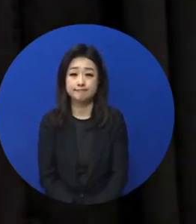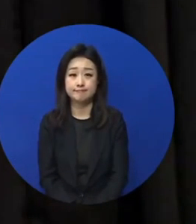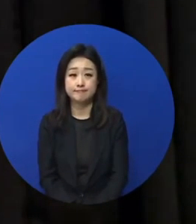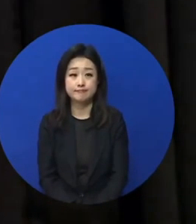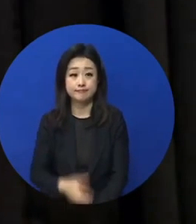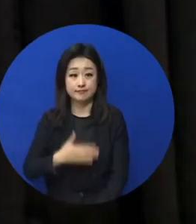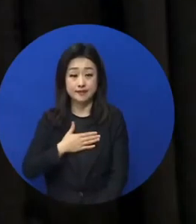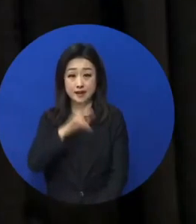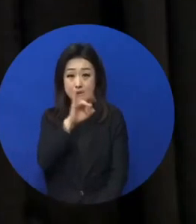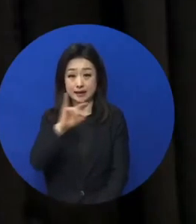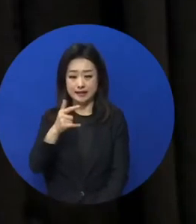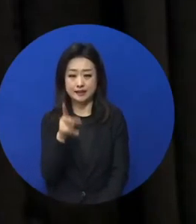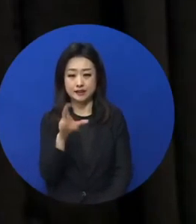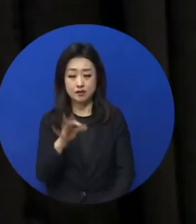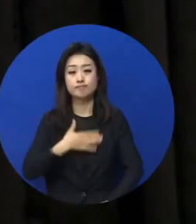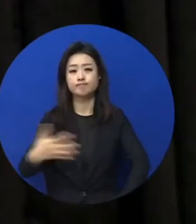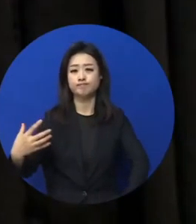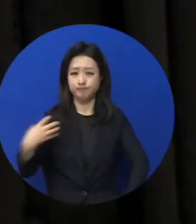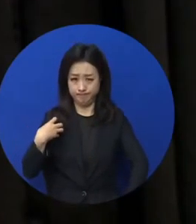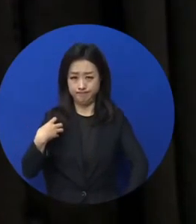저 박인영이 하겠습니다.